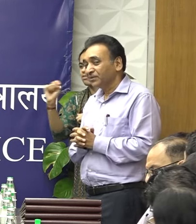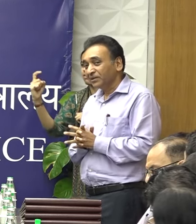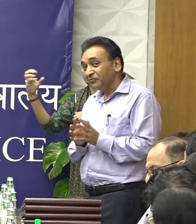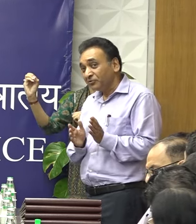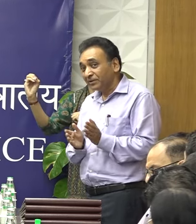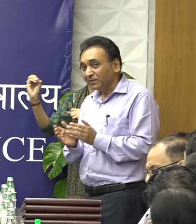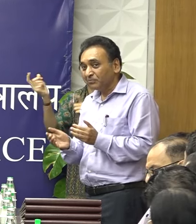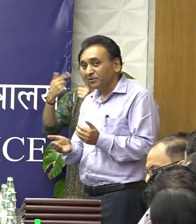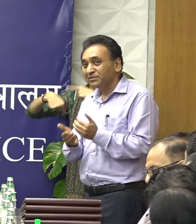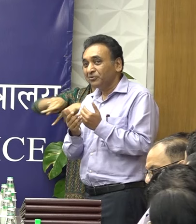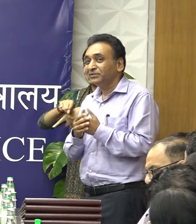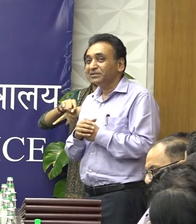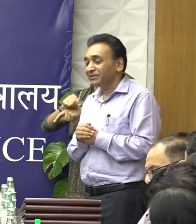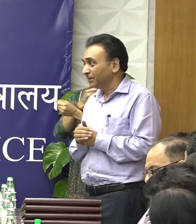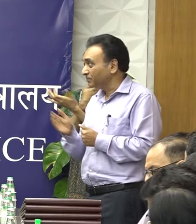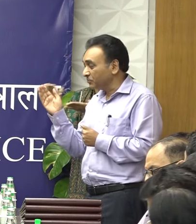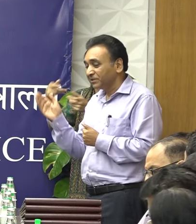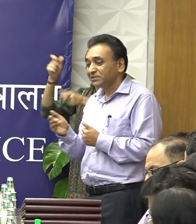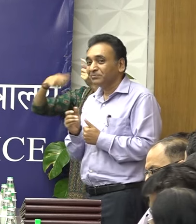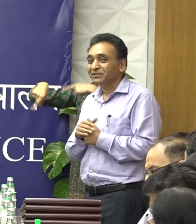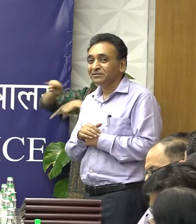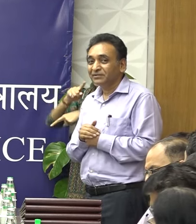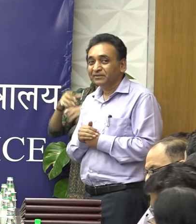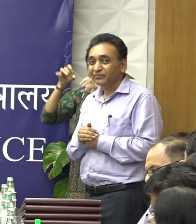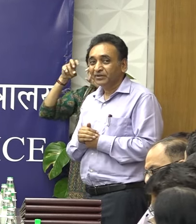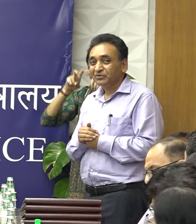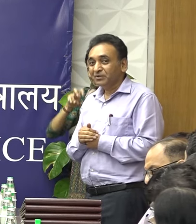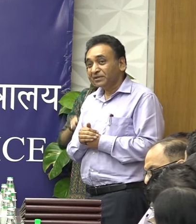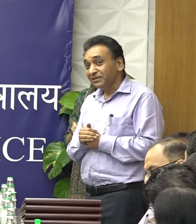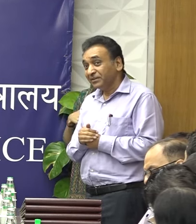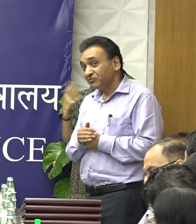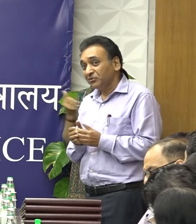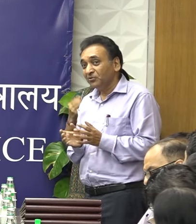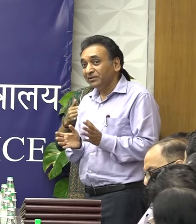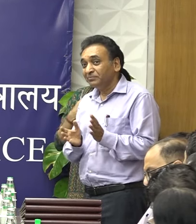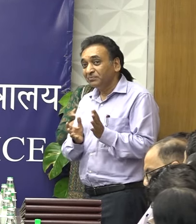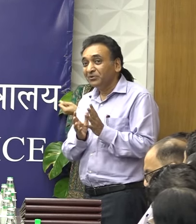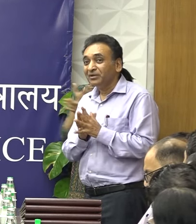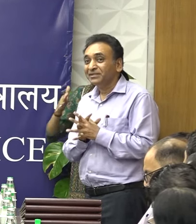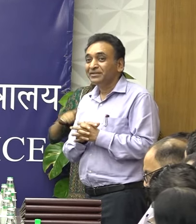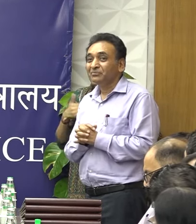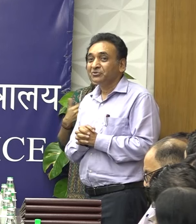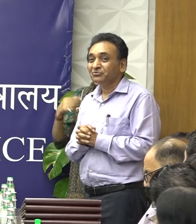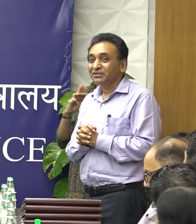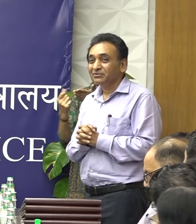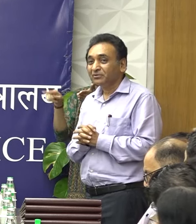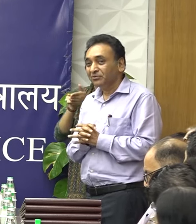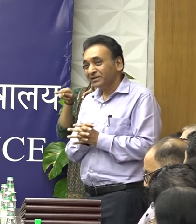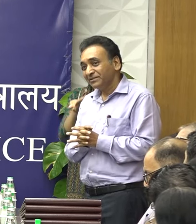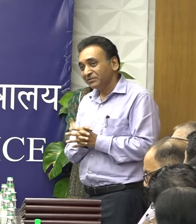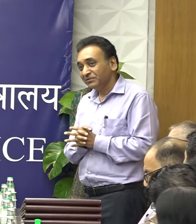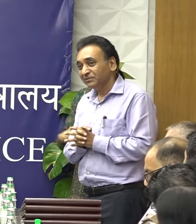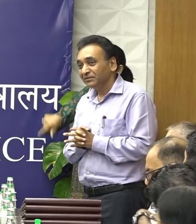के क्लब फुट के, मतलब बहुत से बहुत तरीके के हैं, अपने को डिटेल्स भी पता चलेंगे। सो आई एम रियली ग्रेटफुल टू ऑल द पीपल हु आर साइनिंग MOUs विद अस,